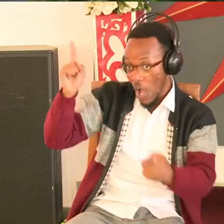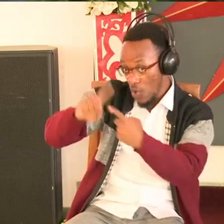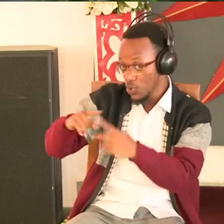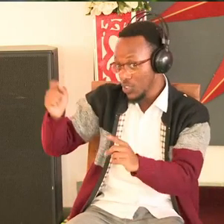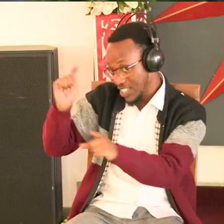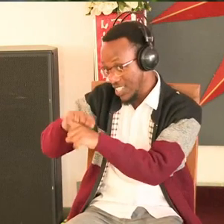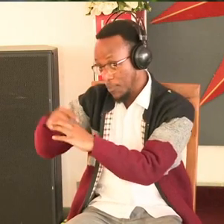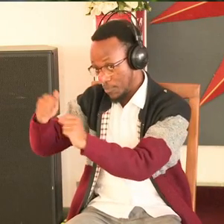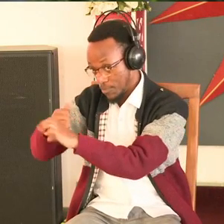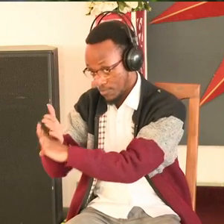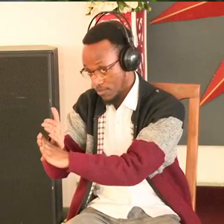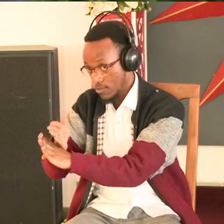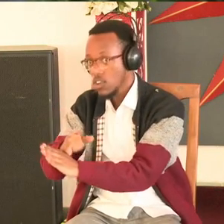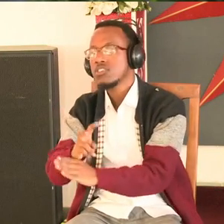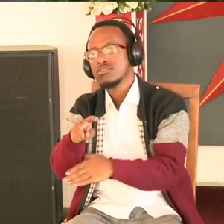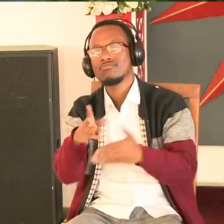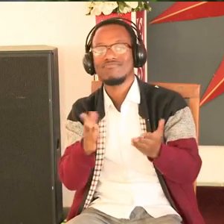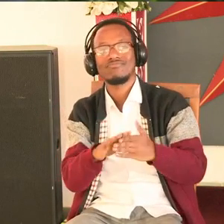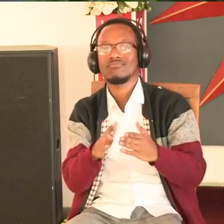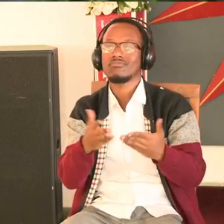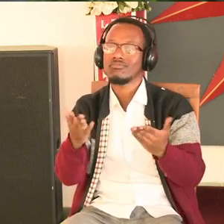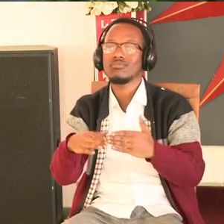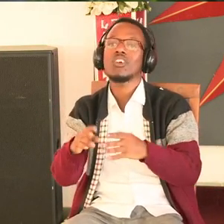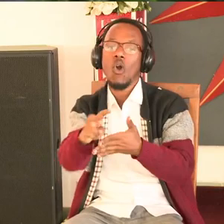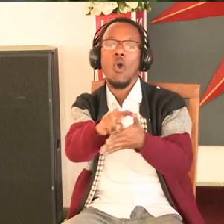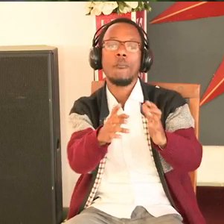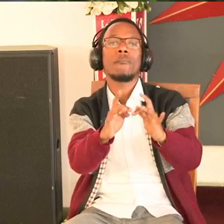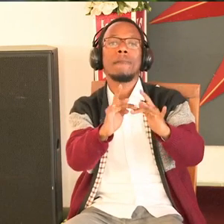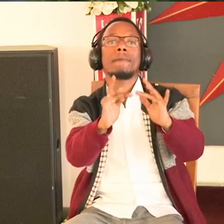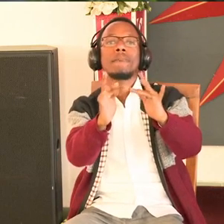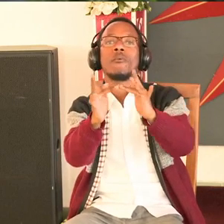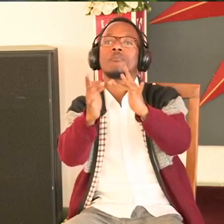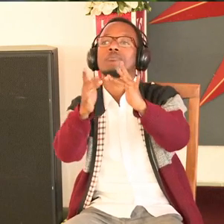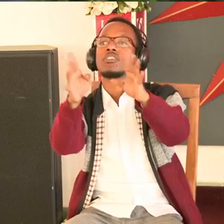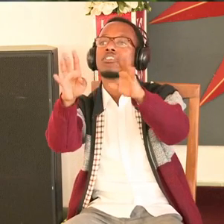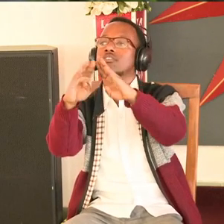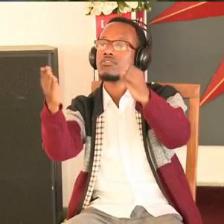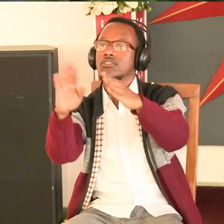tous ouvrir l'internet et lire vous-même. L'église romaine a publié